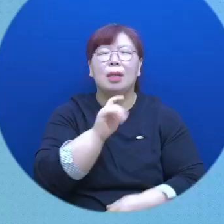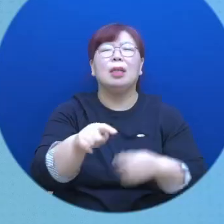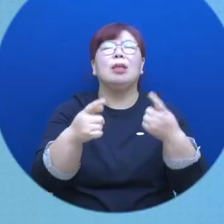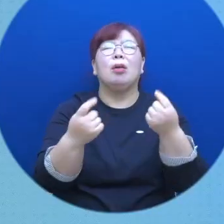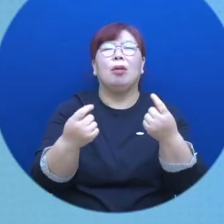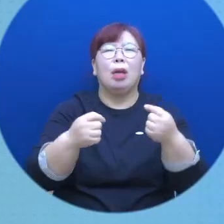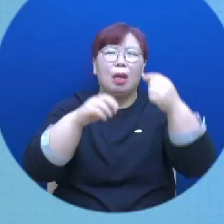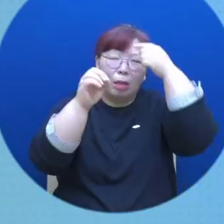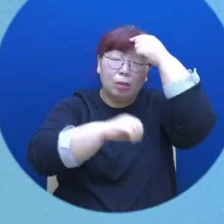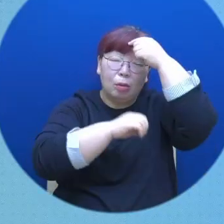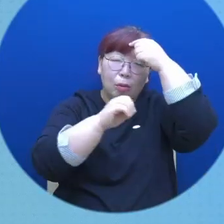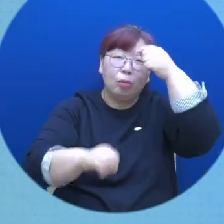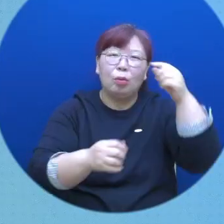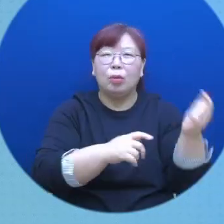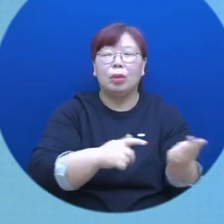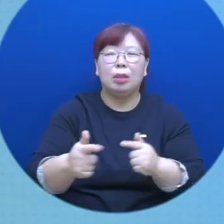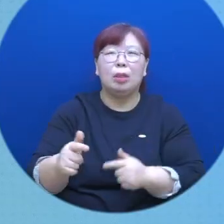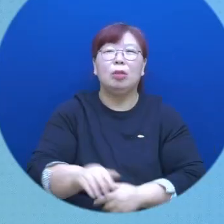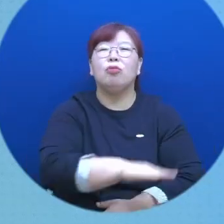우리를 맞이하더라고요.